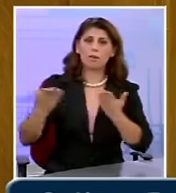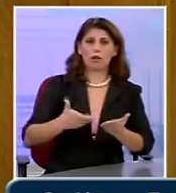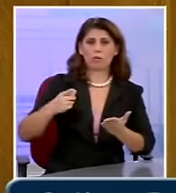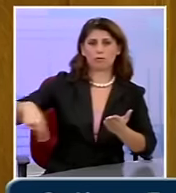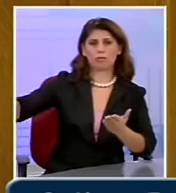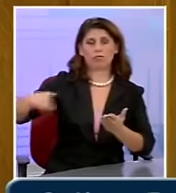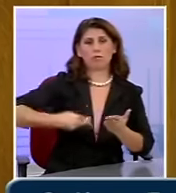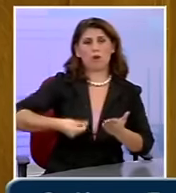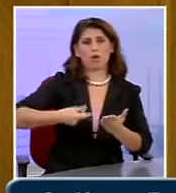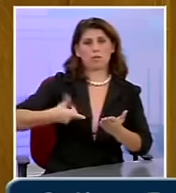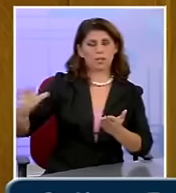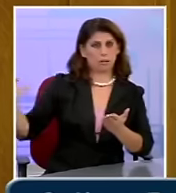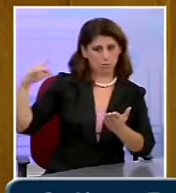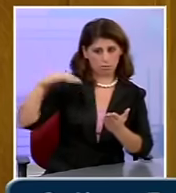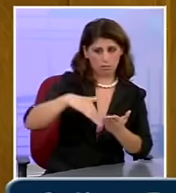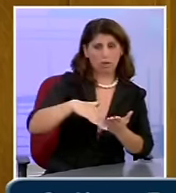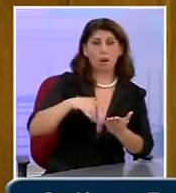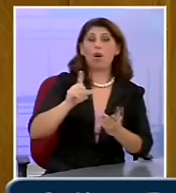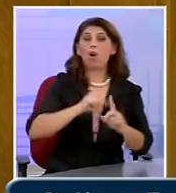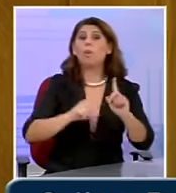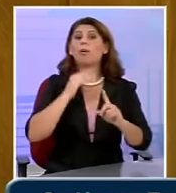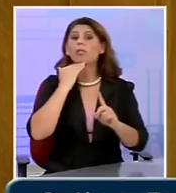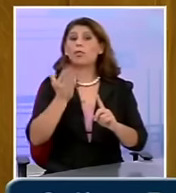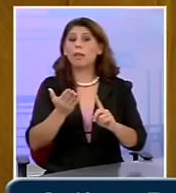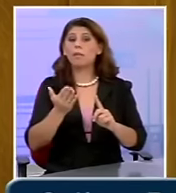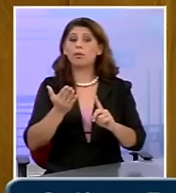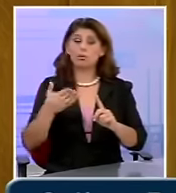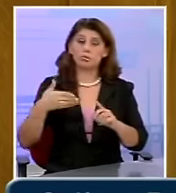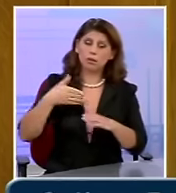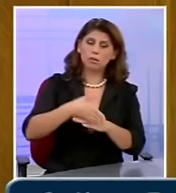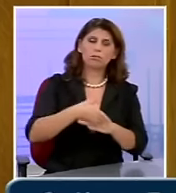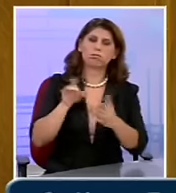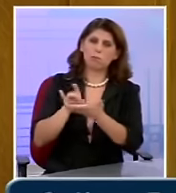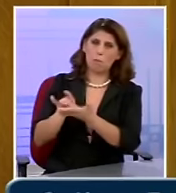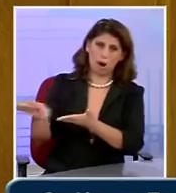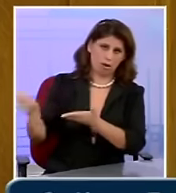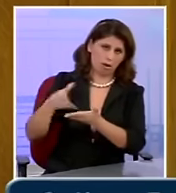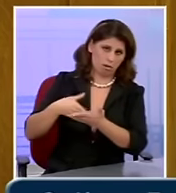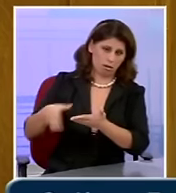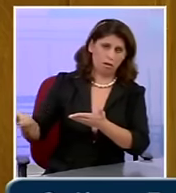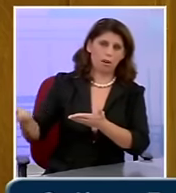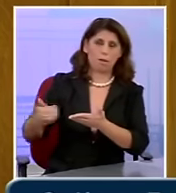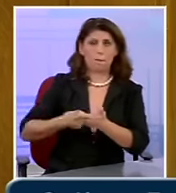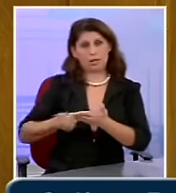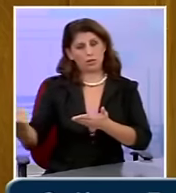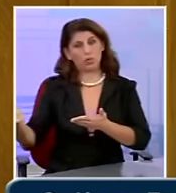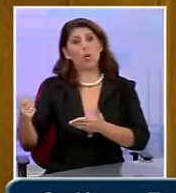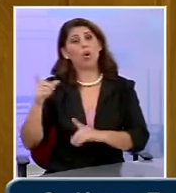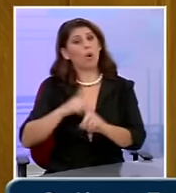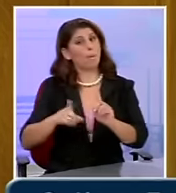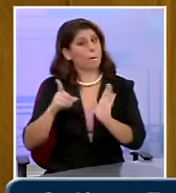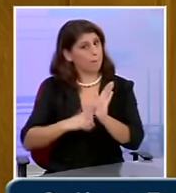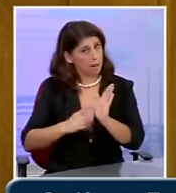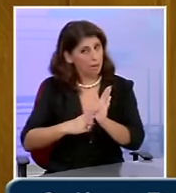αυτούς, αυτοί που δεν μπορούν να μπουν, να τους αποπέμπουμε και αυτούς που πρέπει να